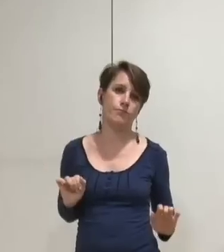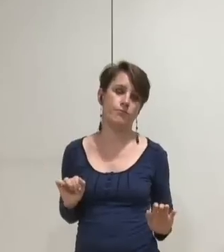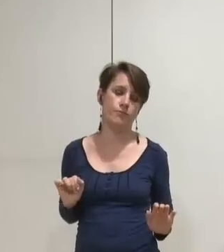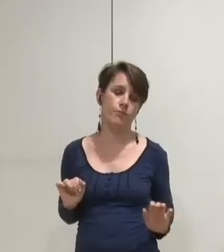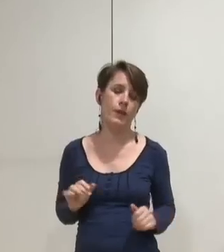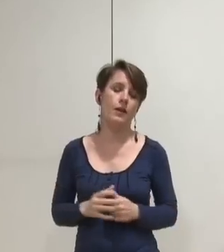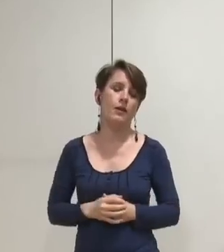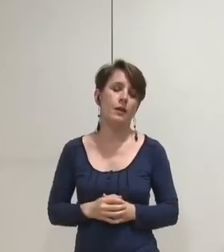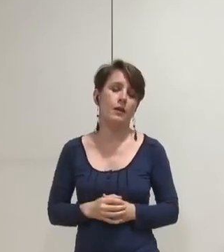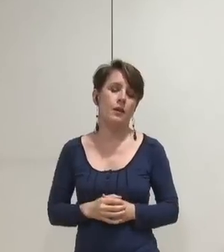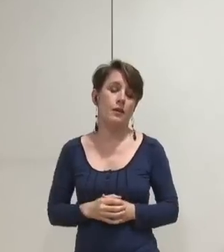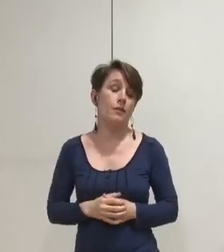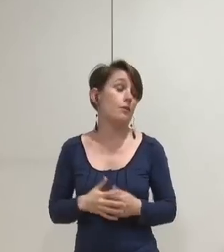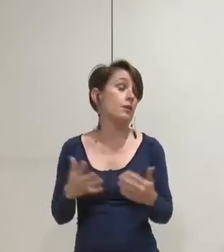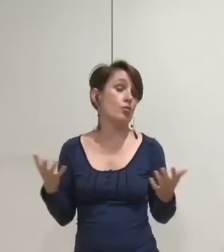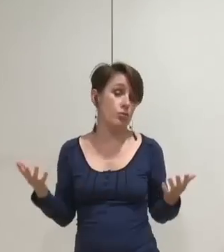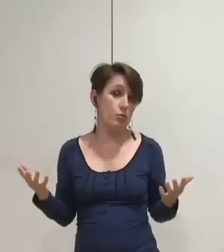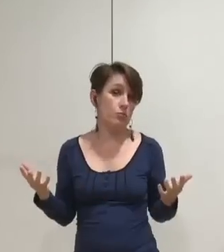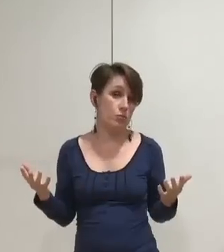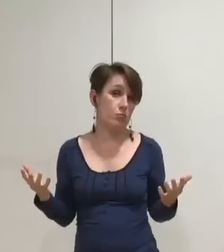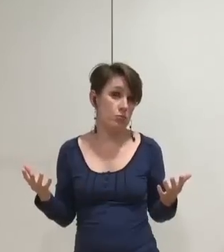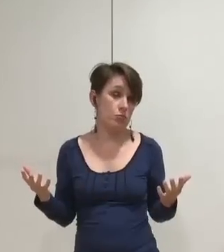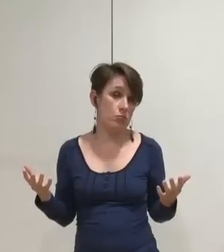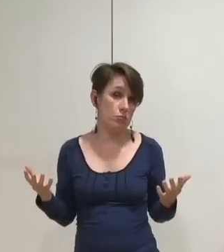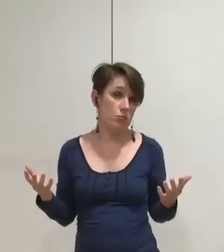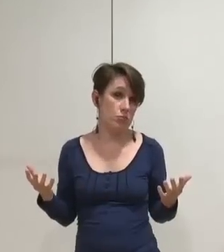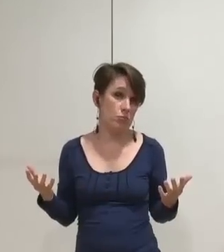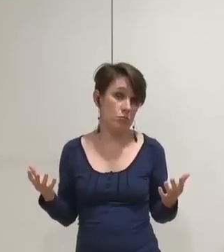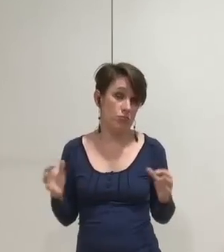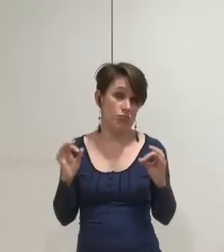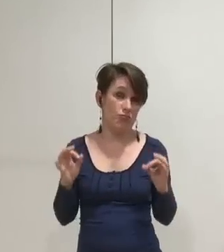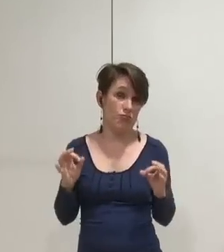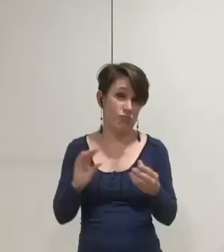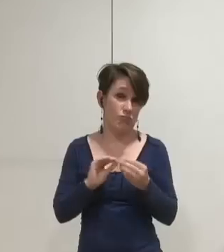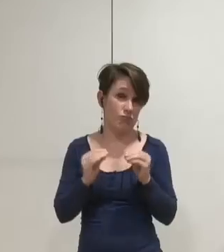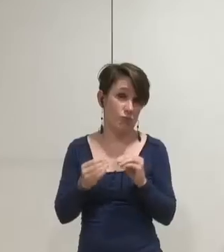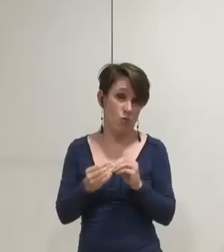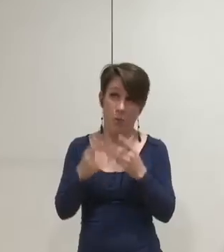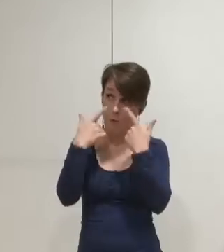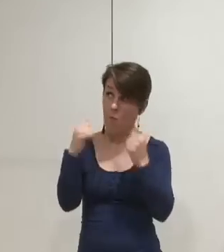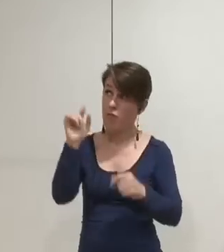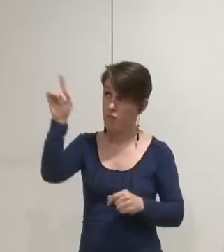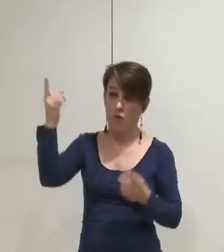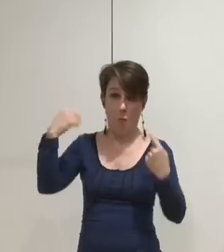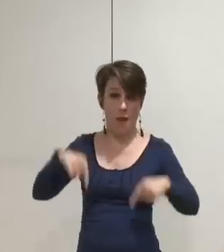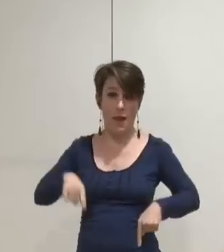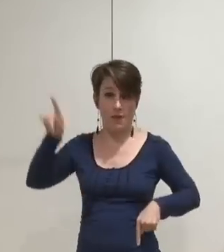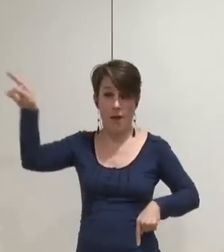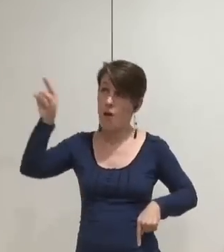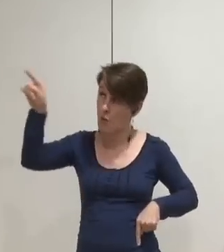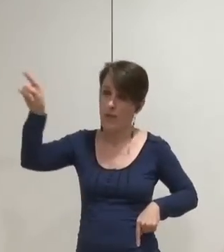et c'est malheureusement de ce côté-là que les principales défaillances sont à